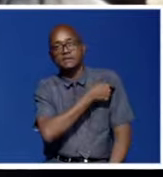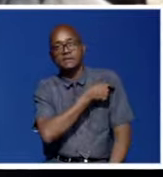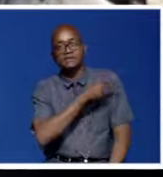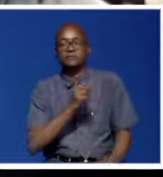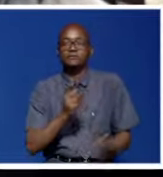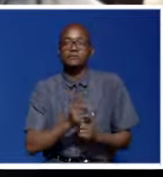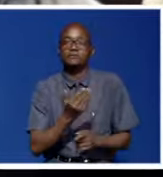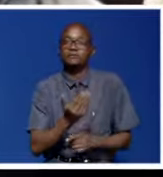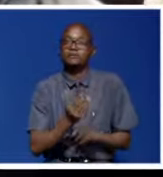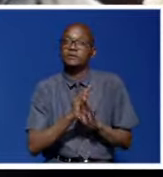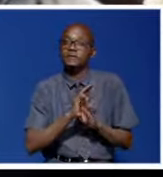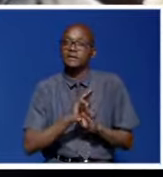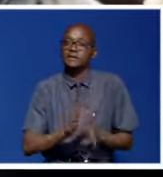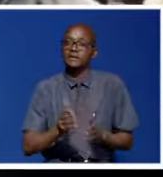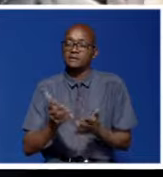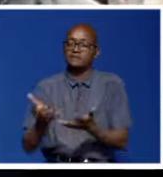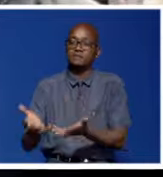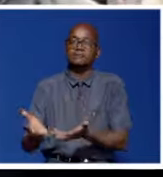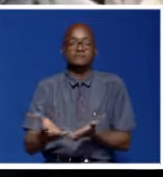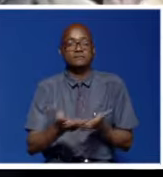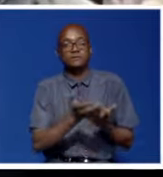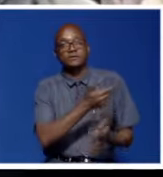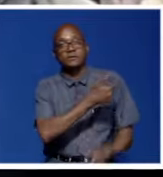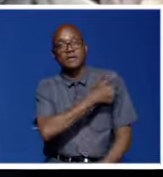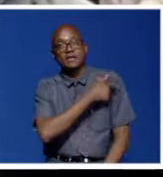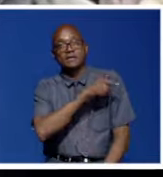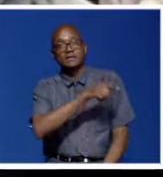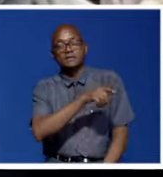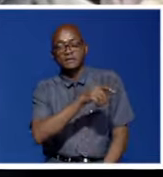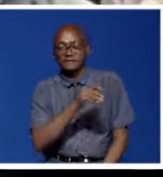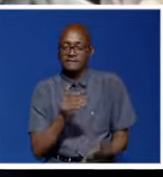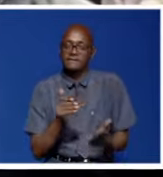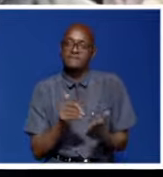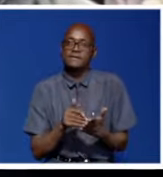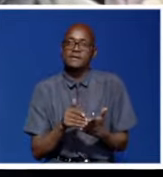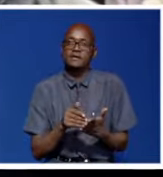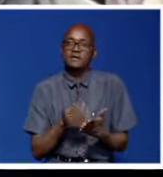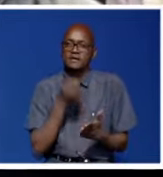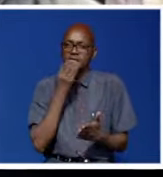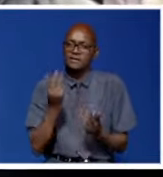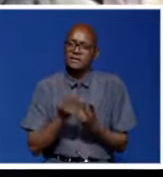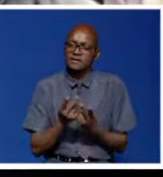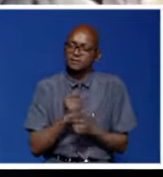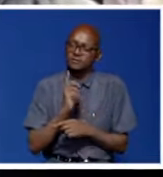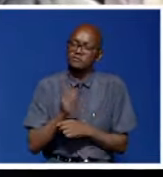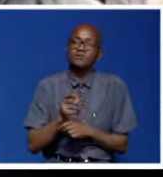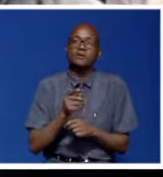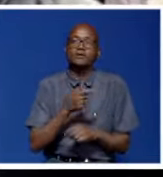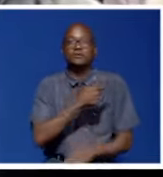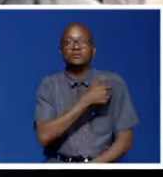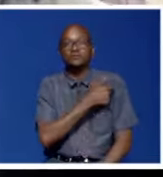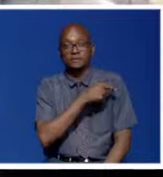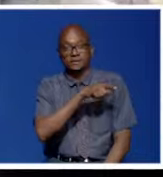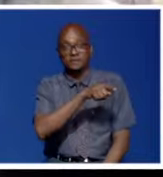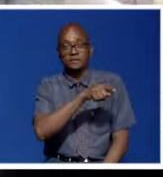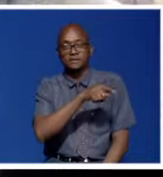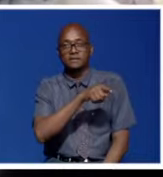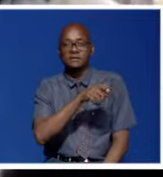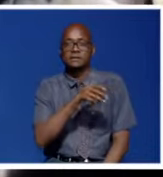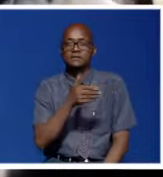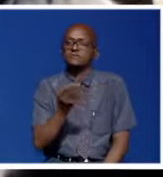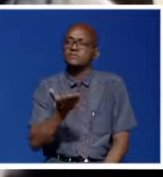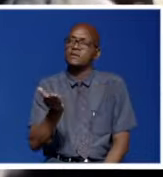tukakuta mtoto mmoja tayari wamemuokota yuko zahanati. Tulipofika pale na taarifa tena ikatufikia tuko pale pale na ni zahanati kwamba